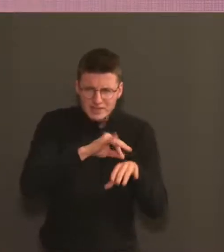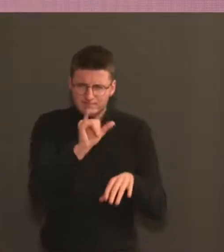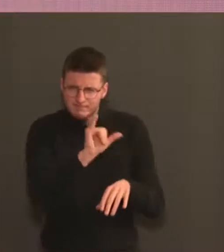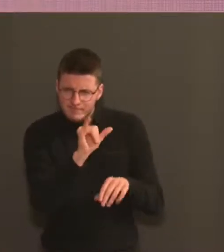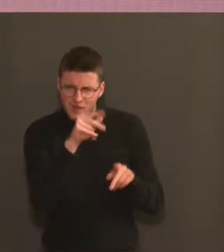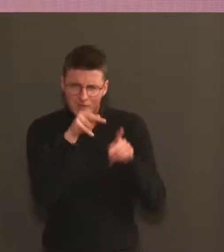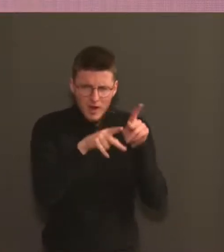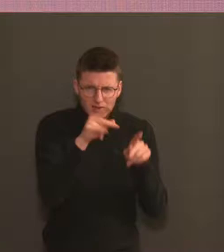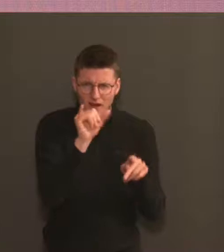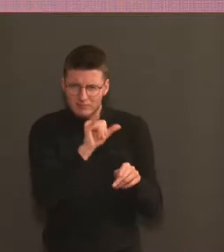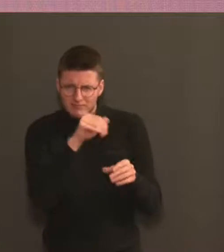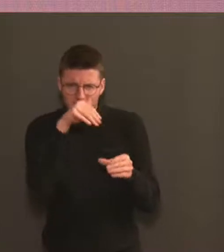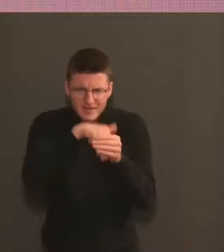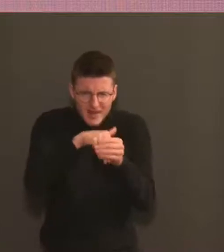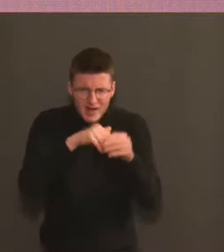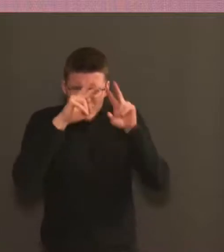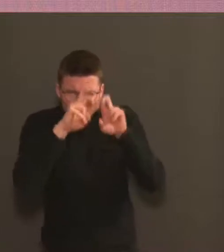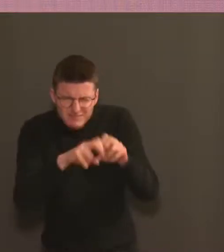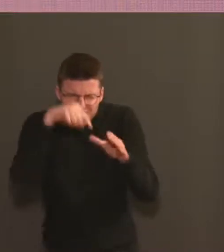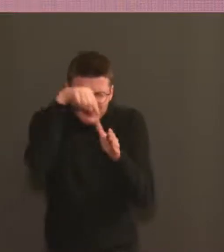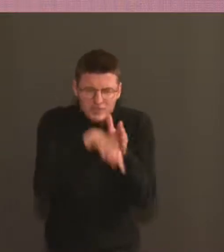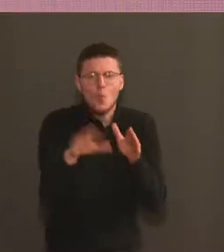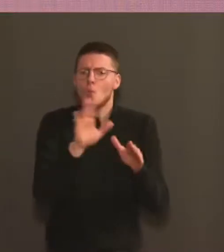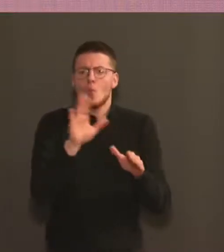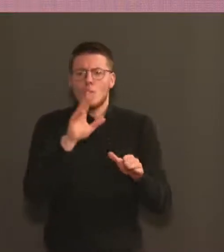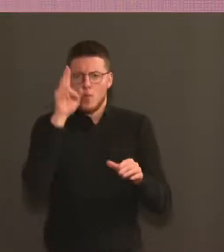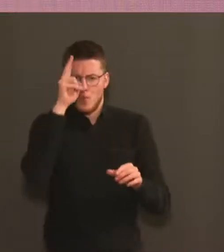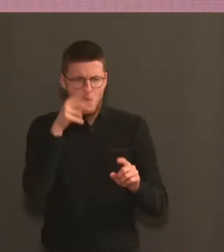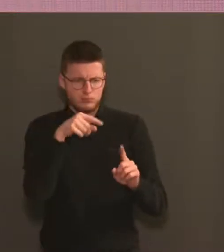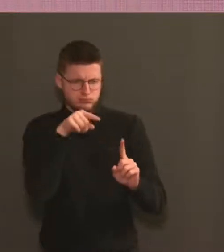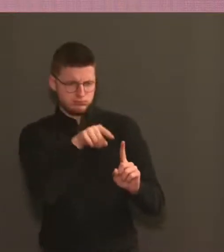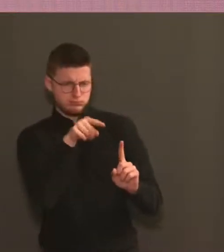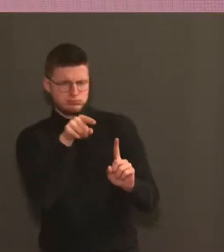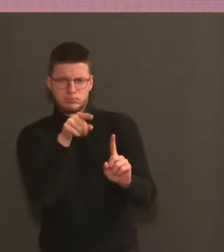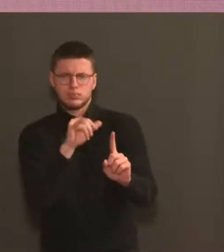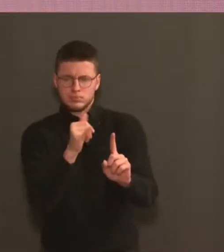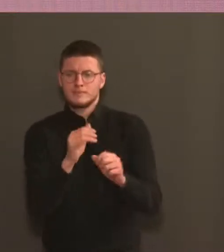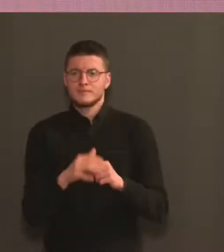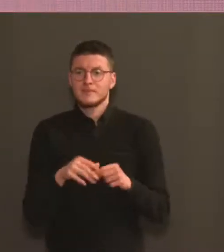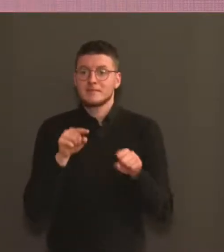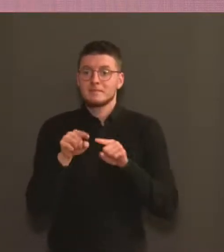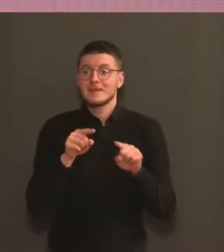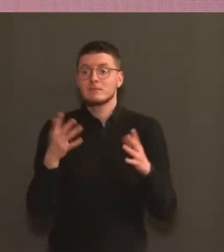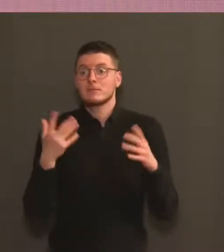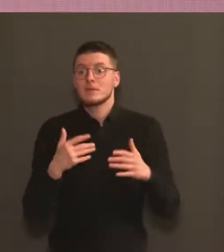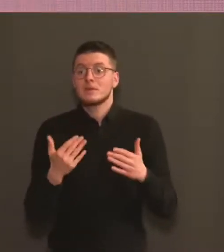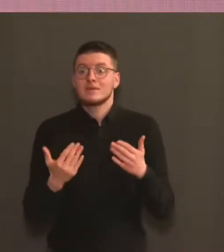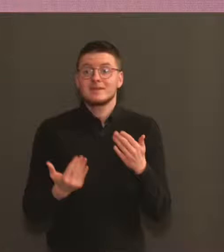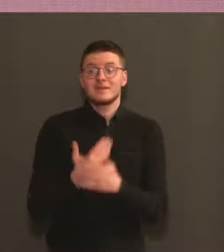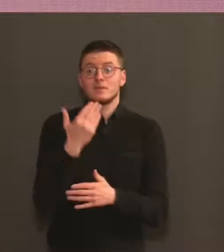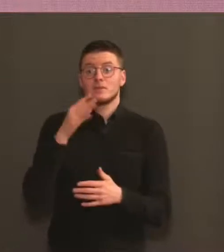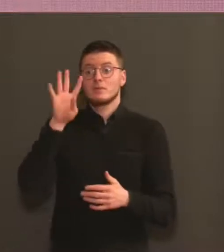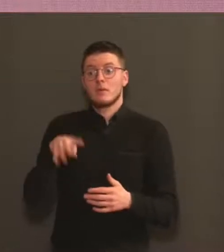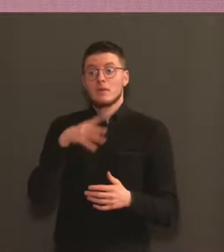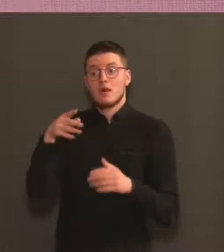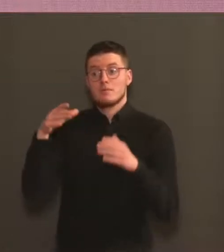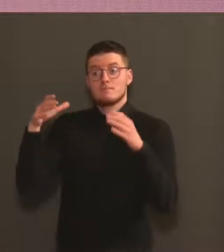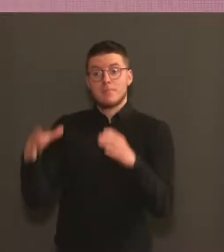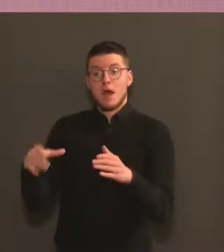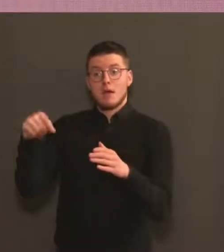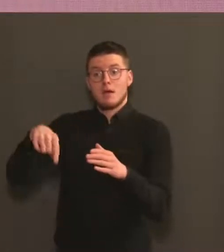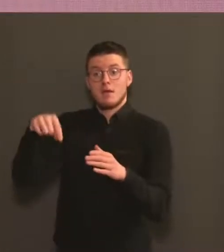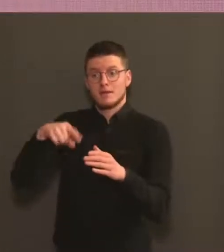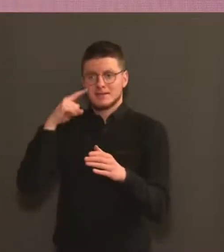gevraagd. En wordt dus geen databank opgezet met de gezondheidstoestand van bepaalde